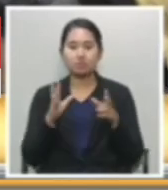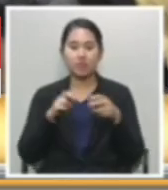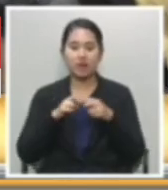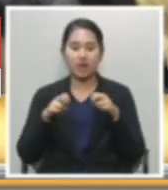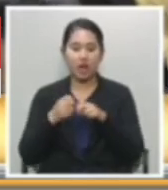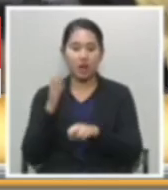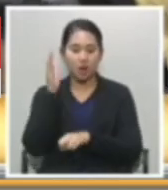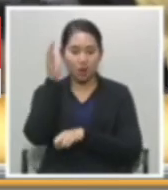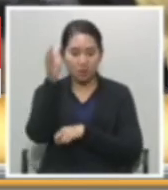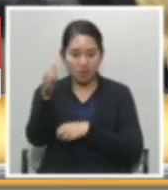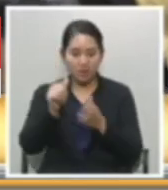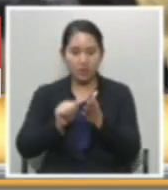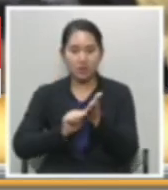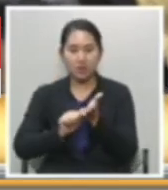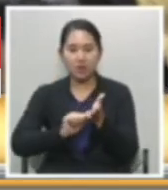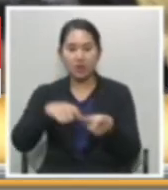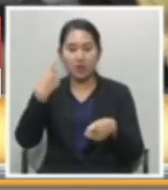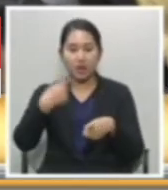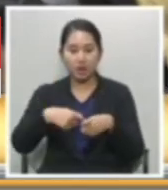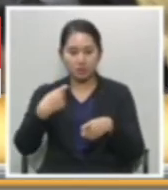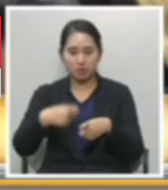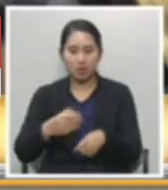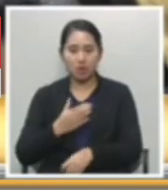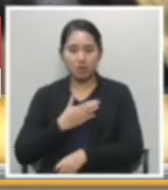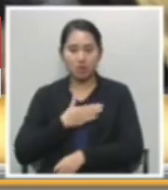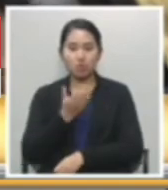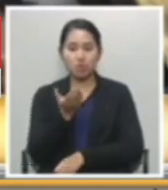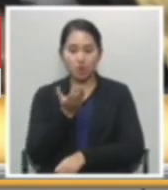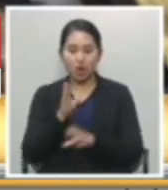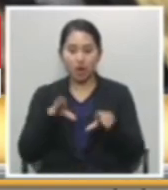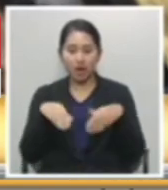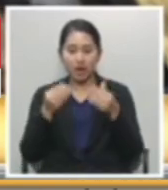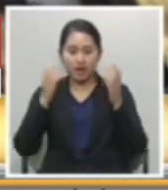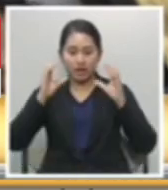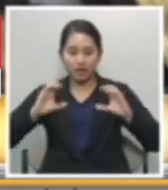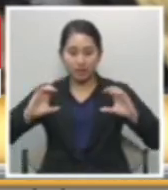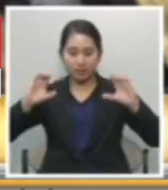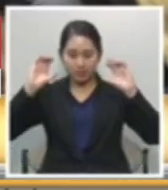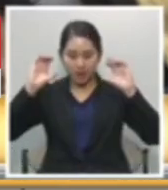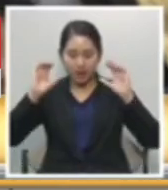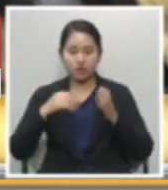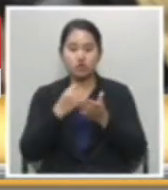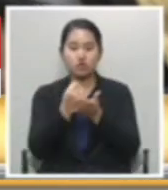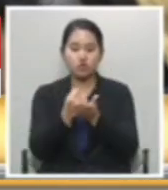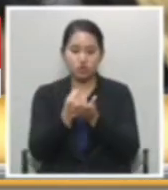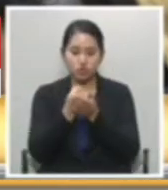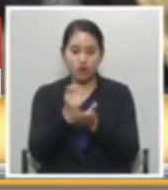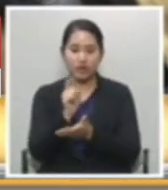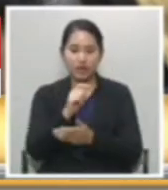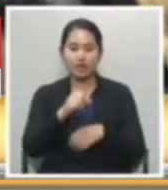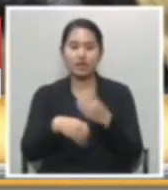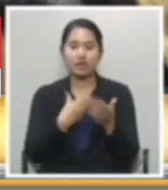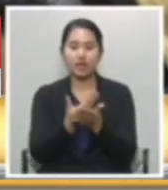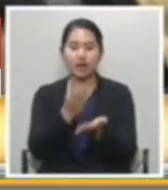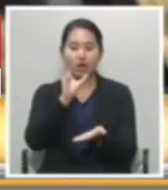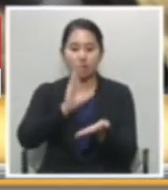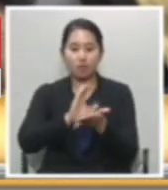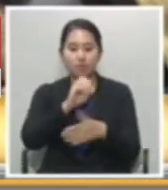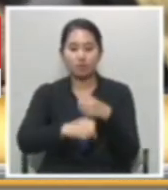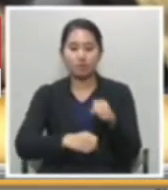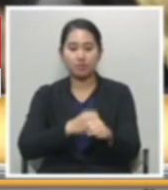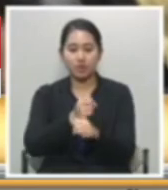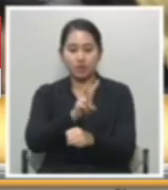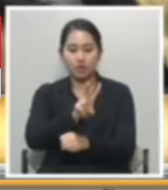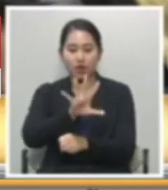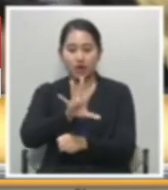มจึงขอให้รัฐบาลเอาพรบงบประมาณปี2563เนี่ยกลับไปแก้ไข